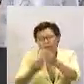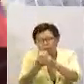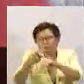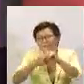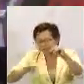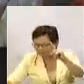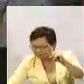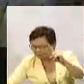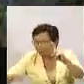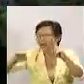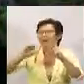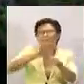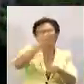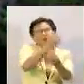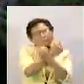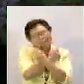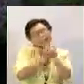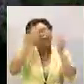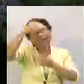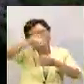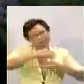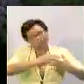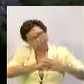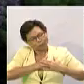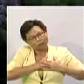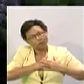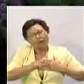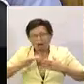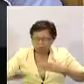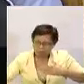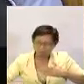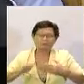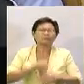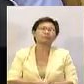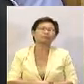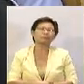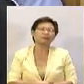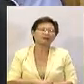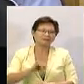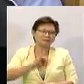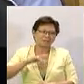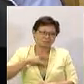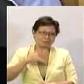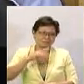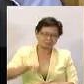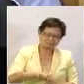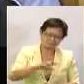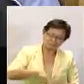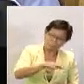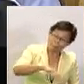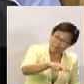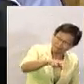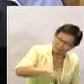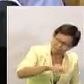agar semangat cintakan negara dapat disemai dalam jiwa mereka seawal usia. Saya rasa Kembara ini